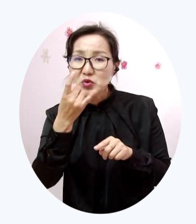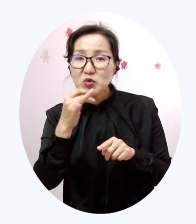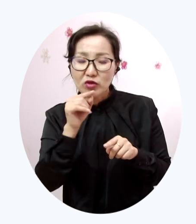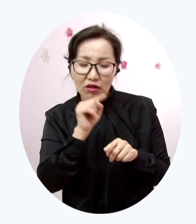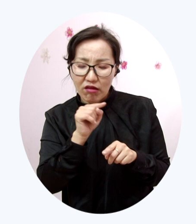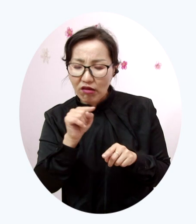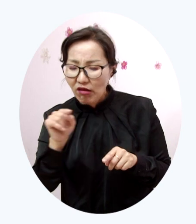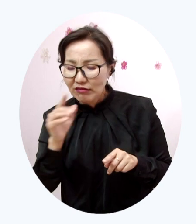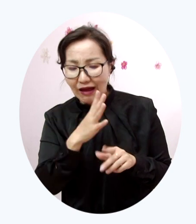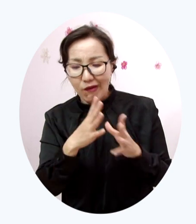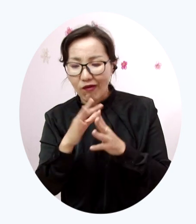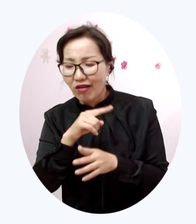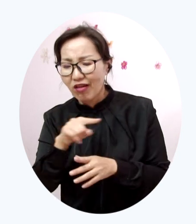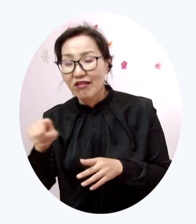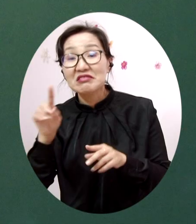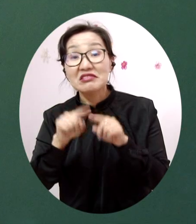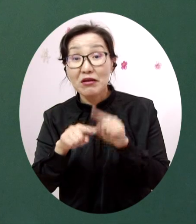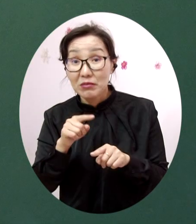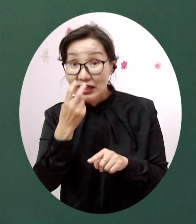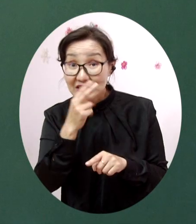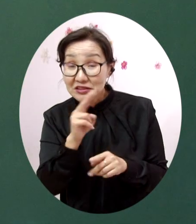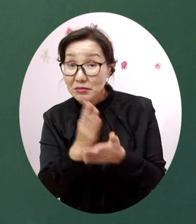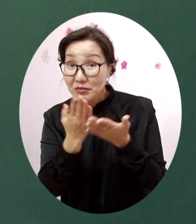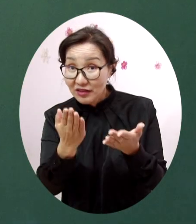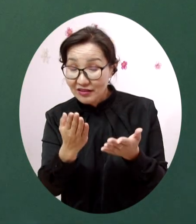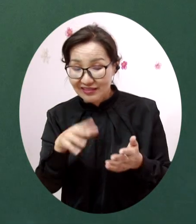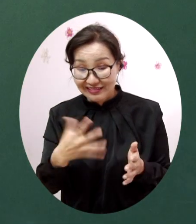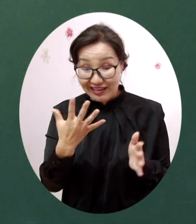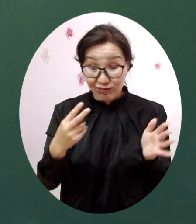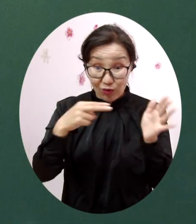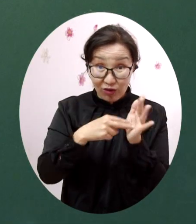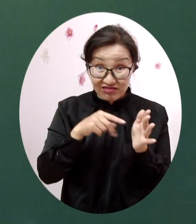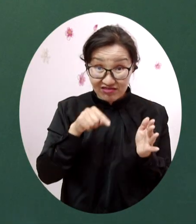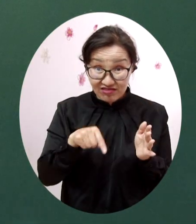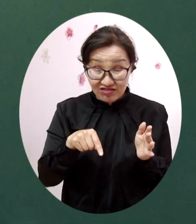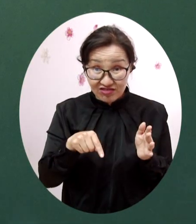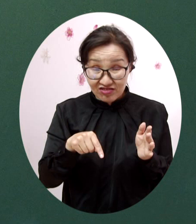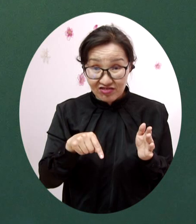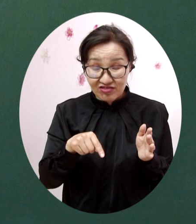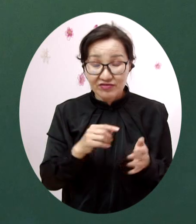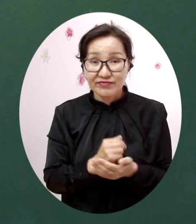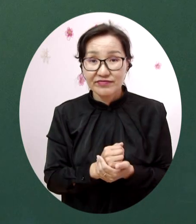вэ? За бүгдээрээ хараарай. 5-т хуваагддаг эдгээр тоонуудын